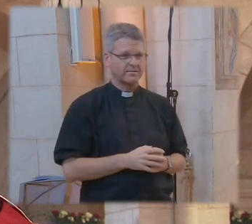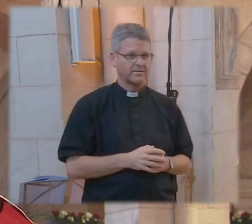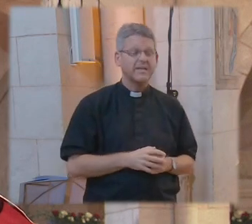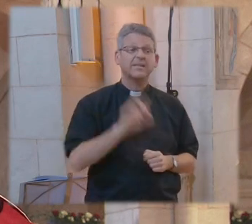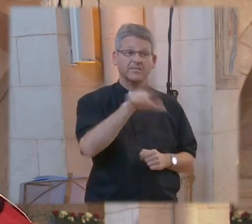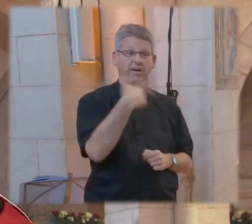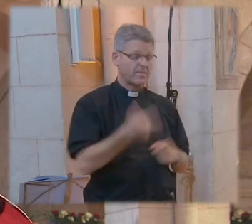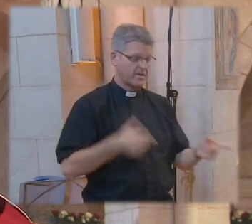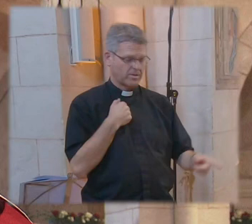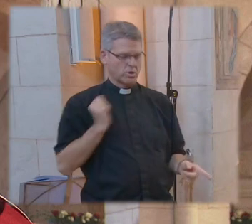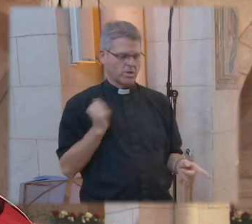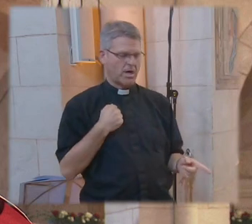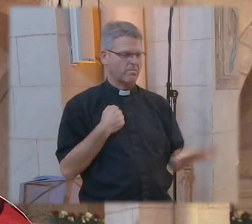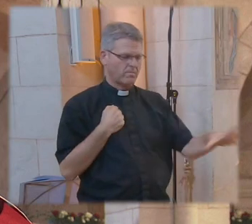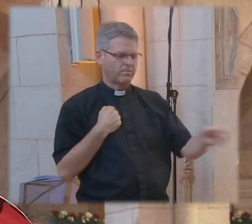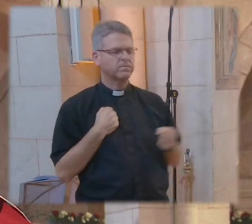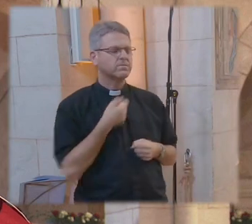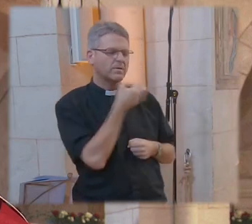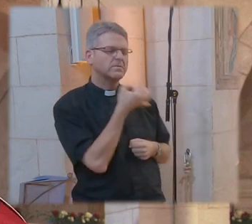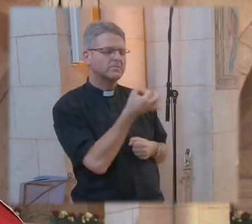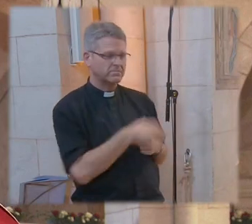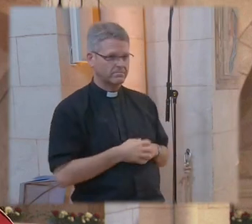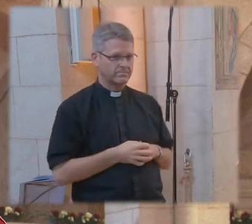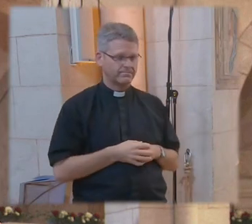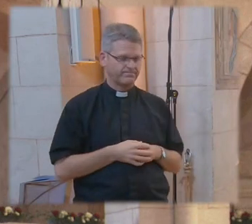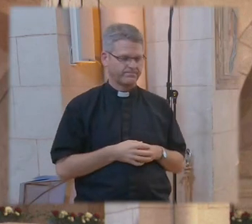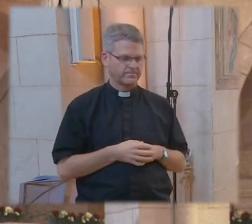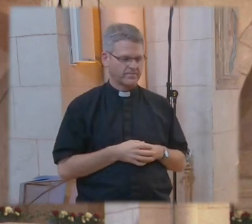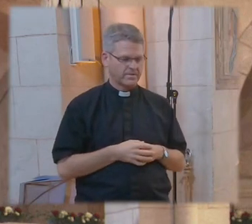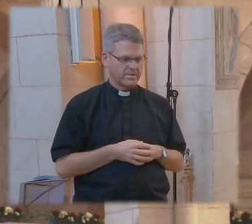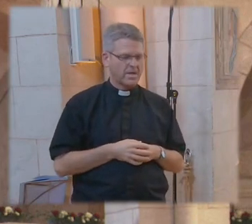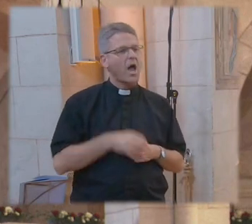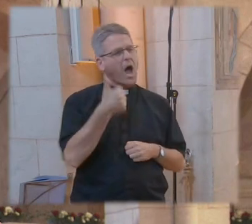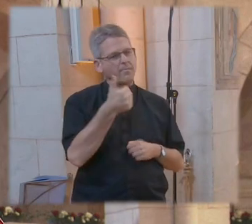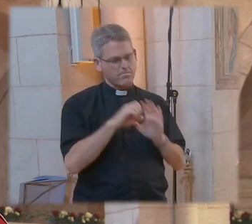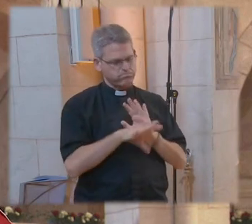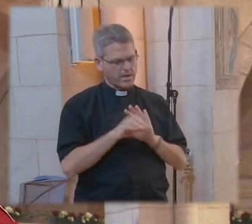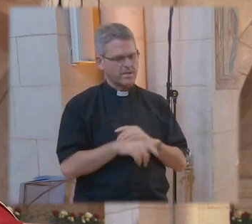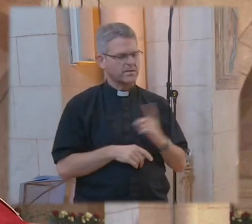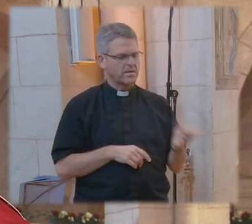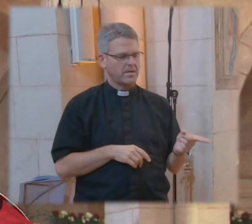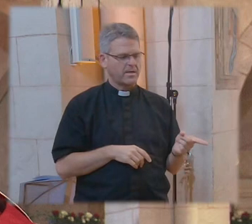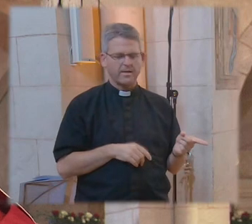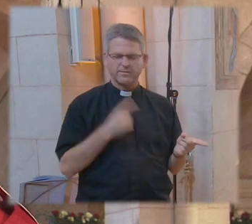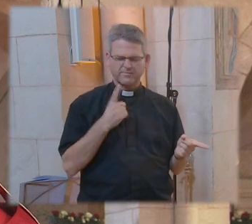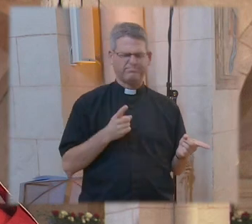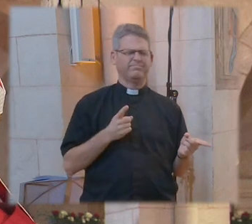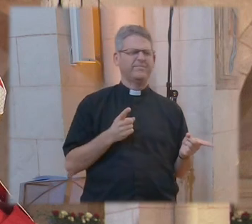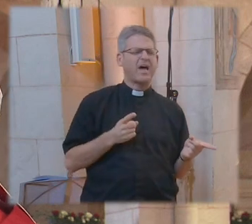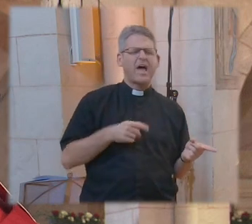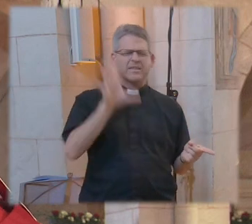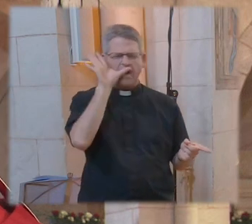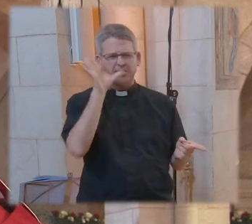der Gestapo verhört. Als er sich in Branitz in einer Predigt gegen das eugenische Programm der Nazis